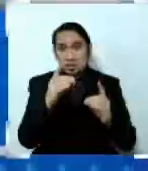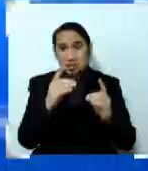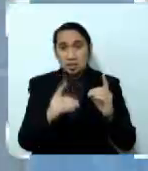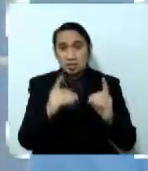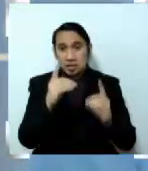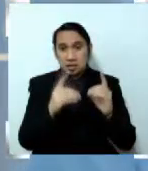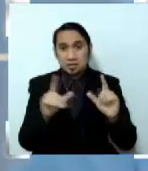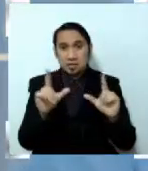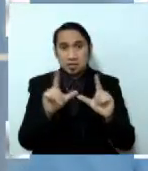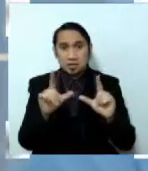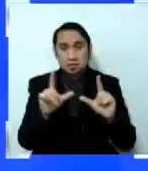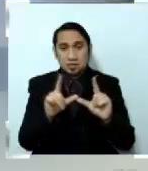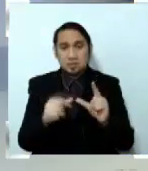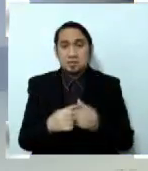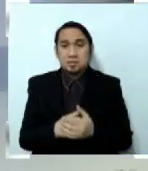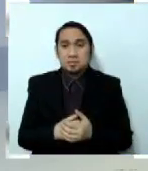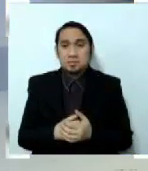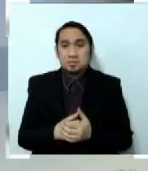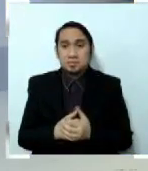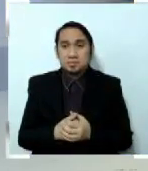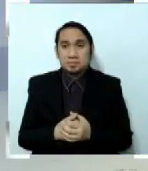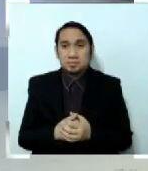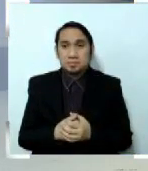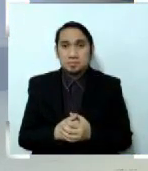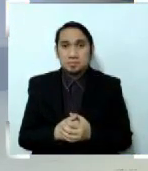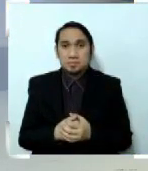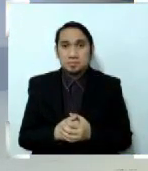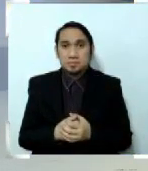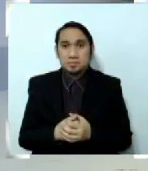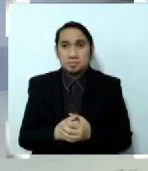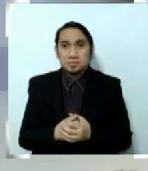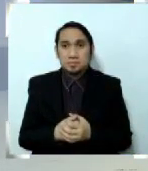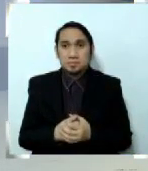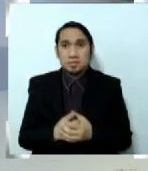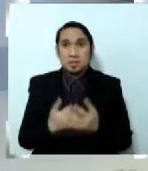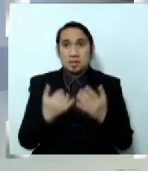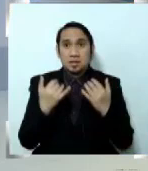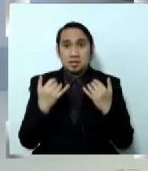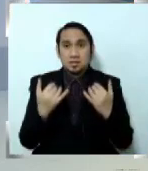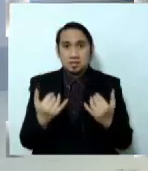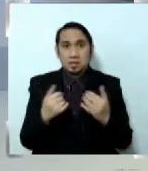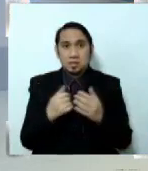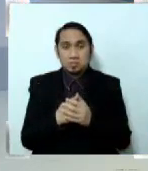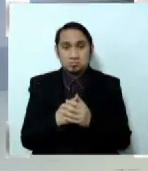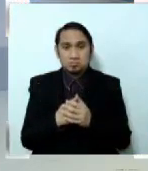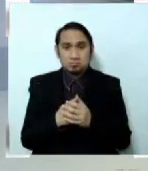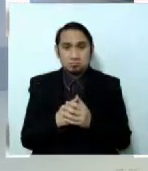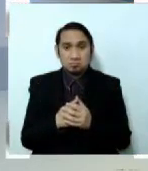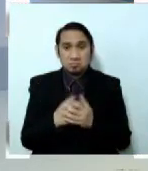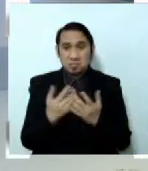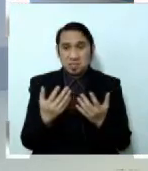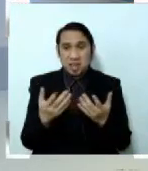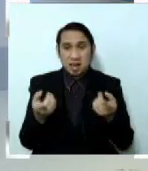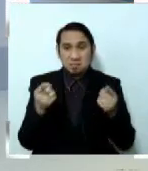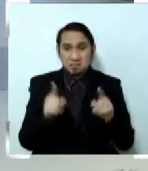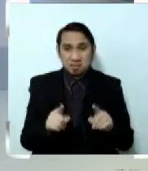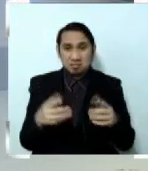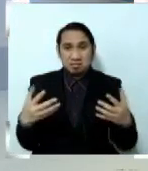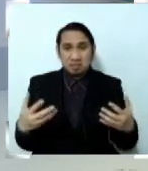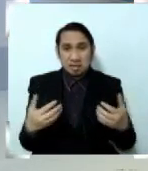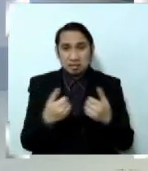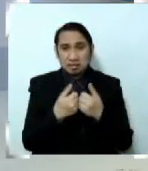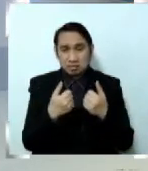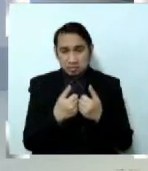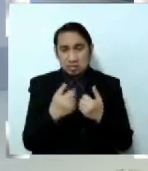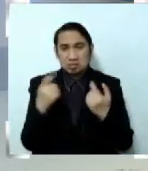ng inyong saksi. Dawi naman sa trahedya ang dapat sana ay masayang pagdiriwang ng kaarawan ng magulang ng isang